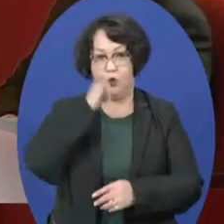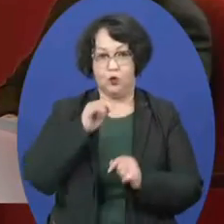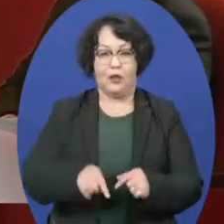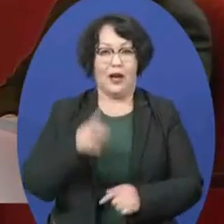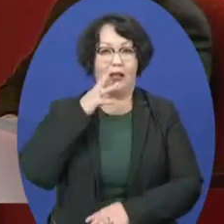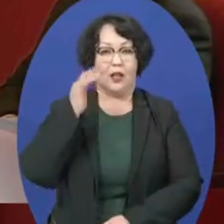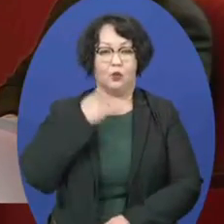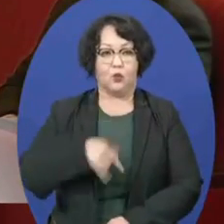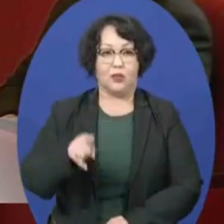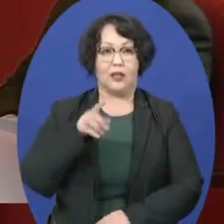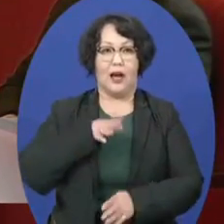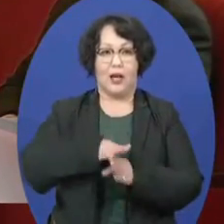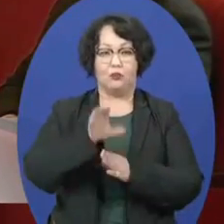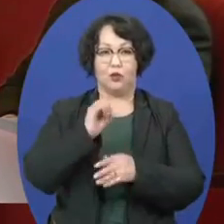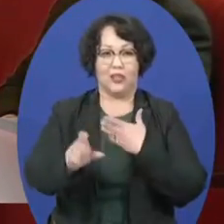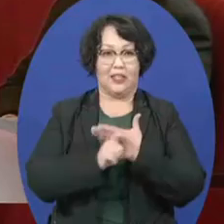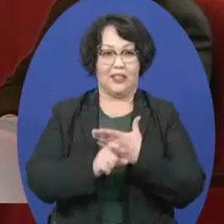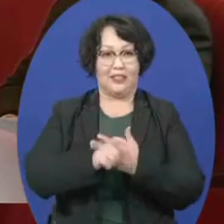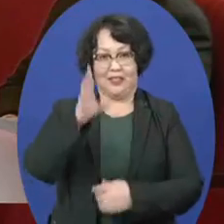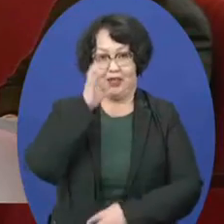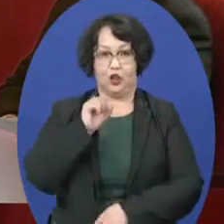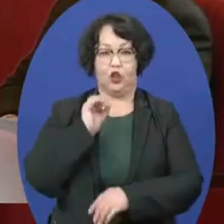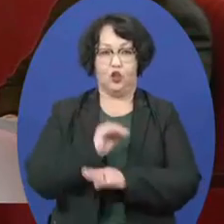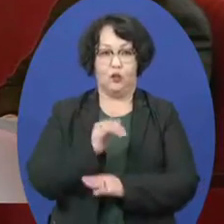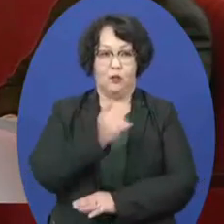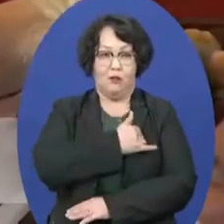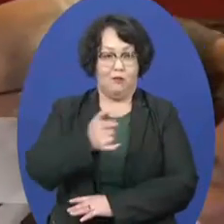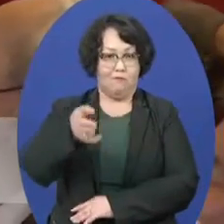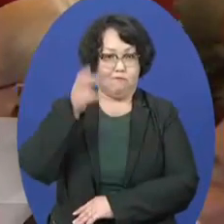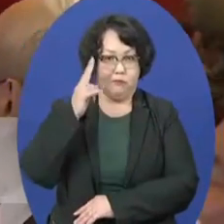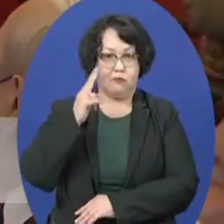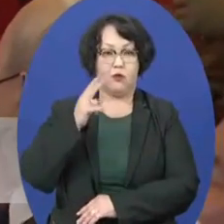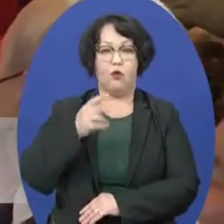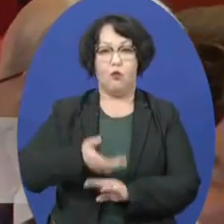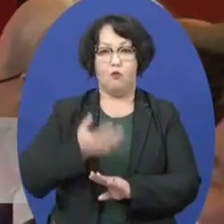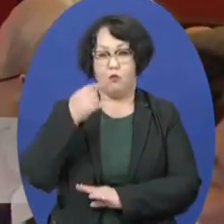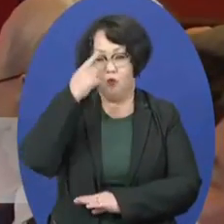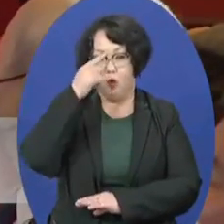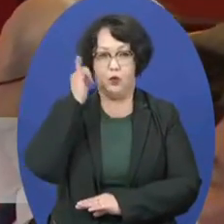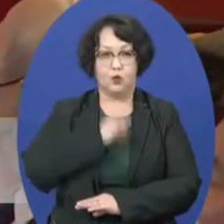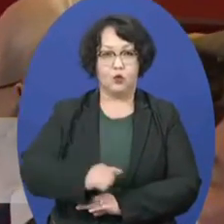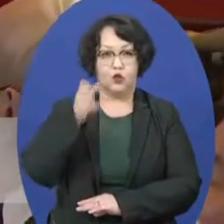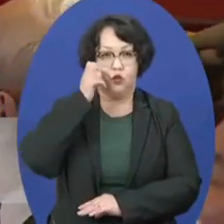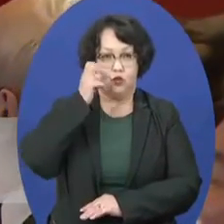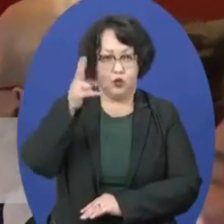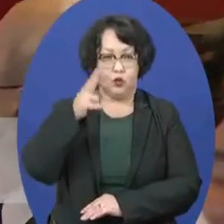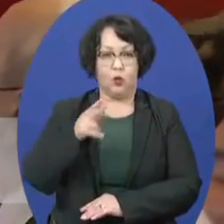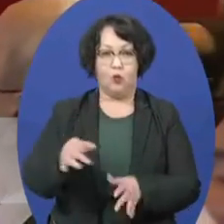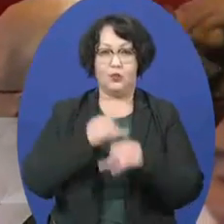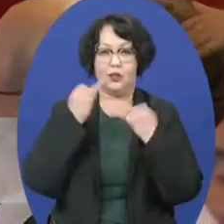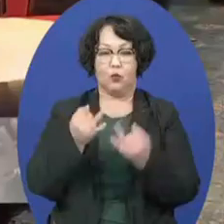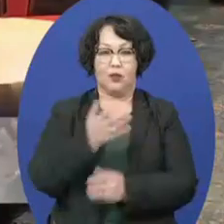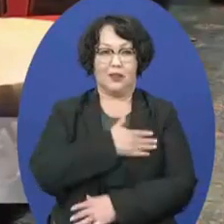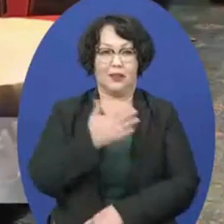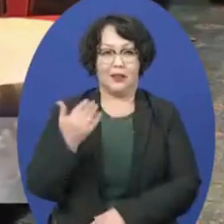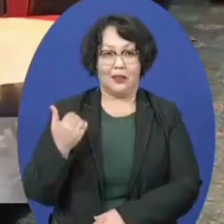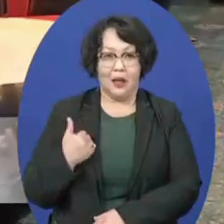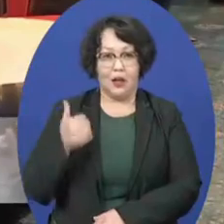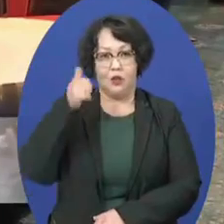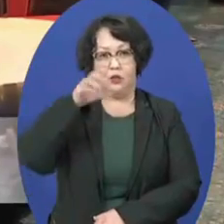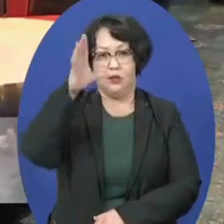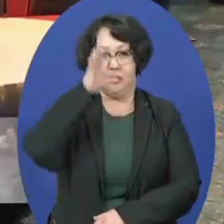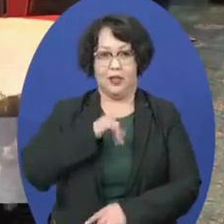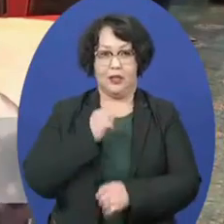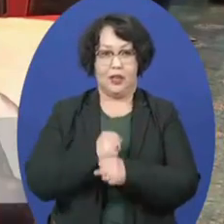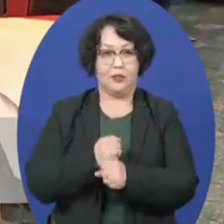дахь гадаадын улс орнуудын дипломат төлөөлөгчийн газруудын тэргүүнүүд болон өмнө Монгол улсын ерөнхийлөгч улсын хурлын дарга